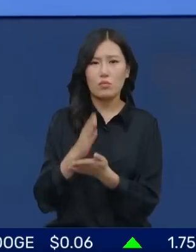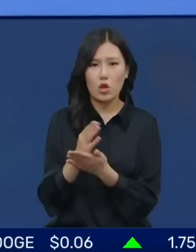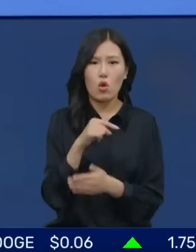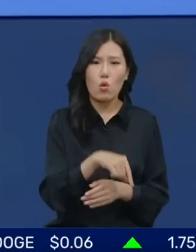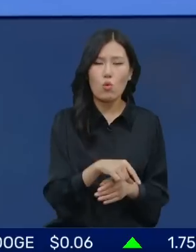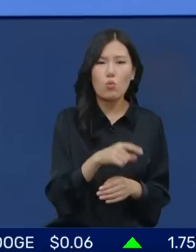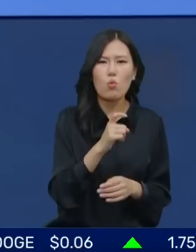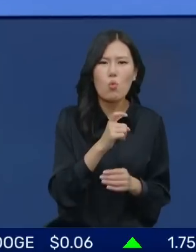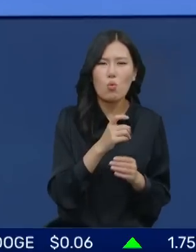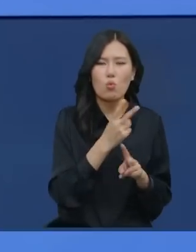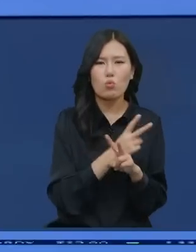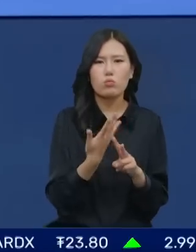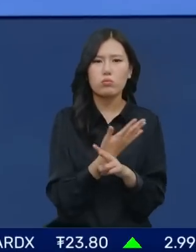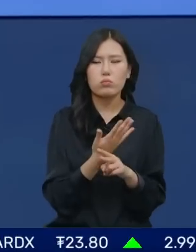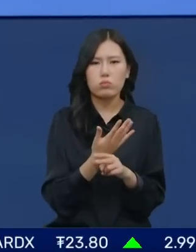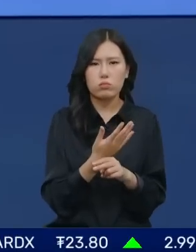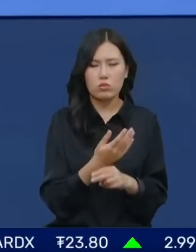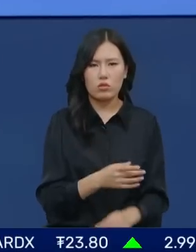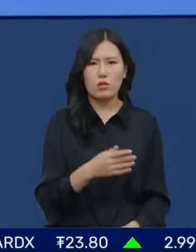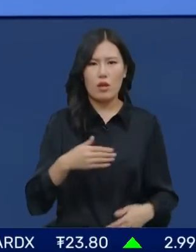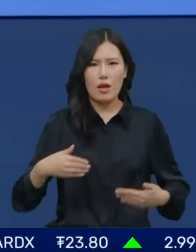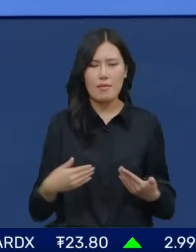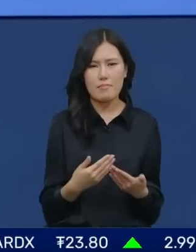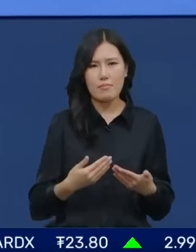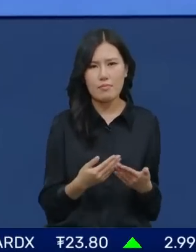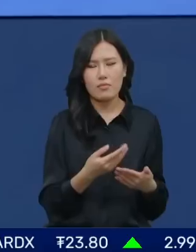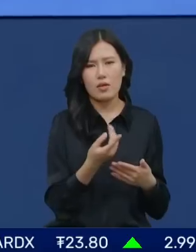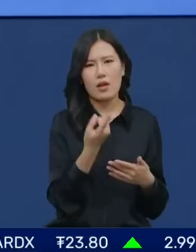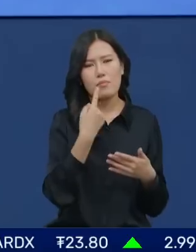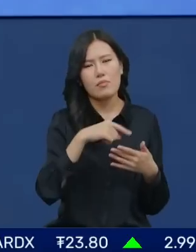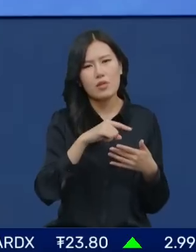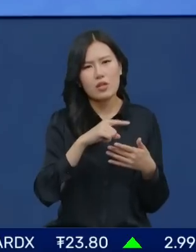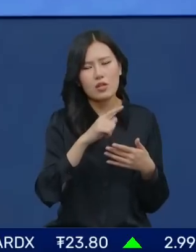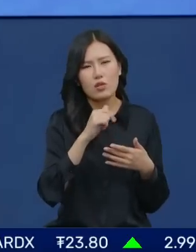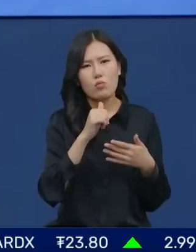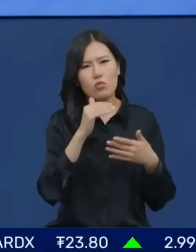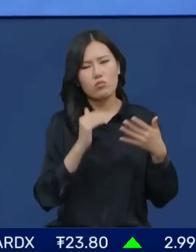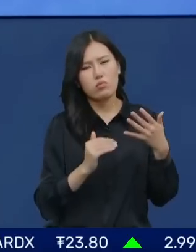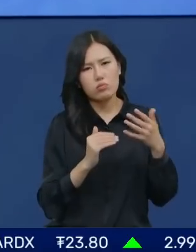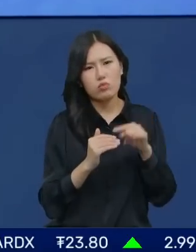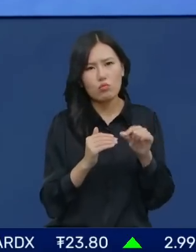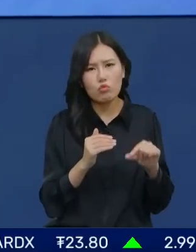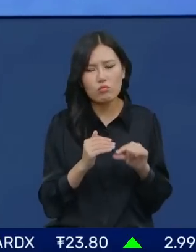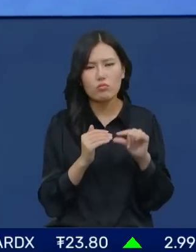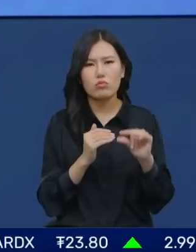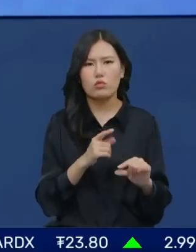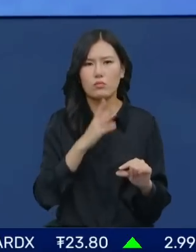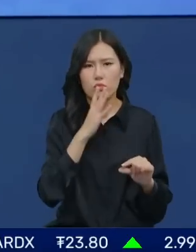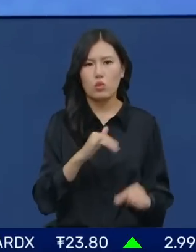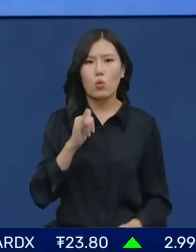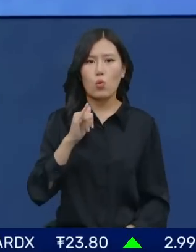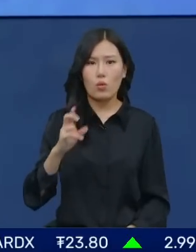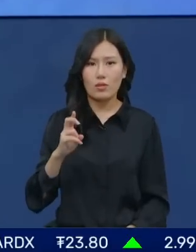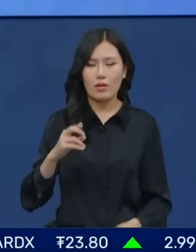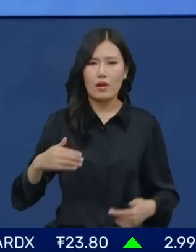хуулиар тухайн бүс нутаг тогтоогдсон амжиргааны доод түвшнэр тэтгэмж тогтоохоор хуульчилсан байдаг. Жишээ нь Улаанбаатар хотод гэхэд амжиргааны доод